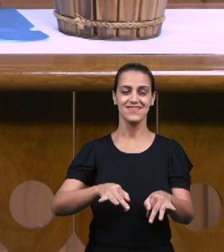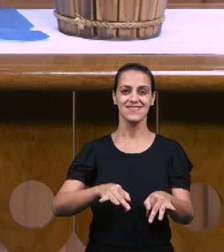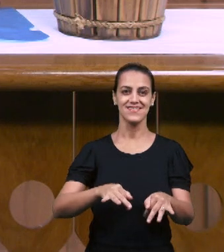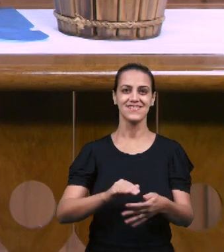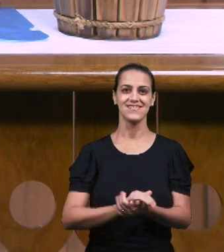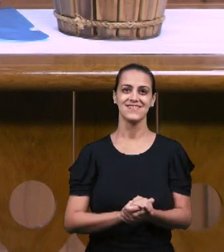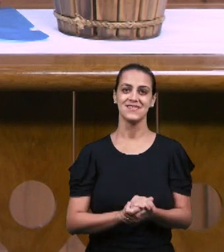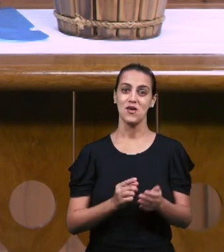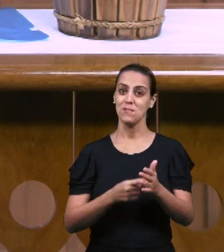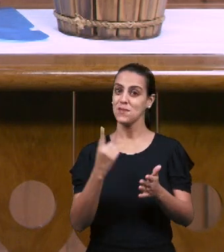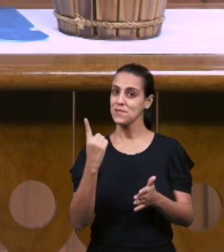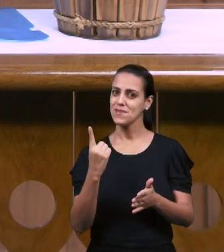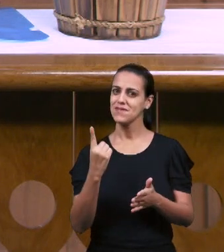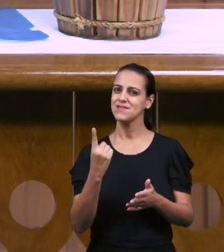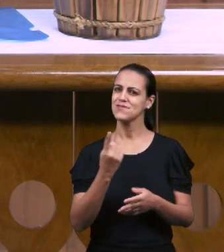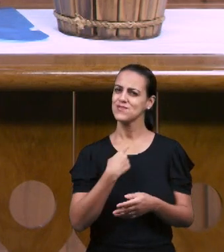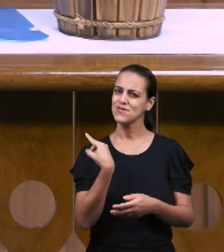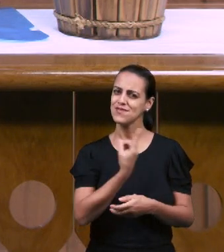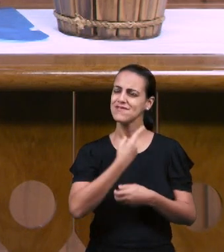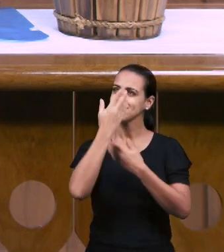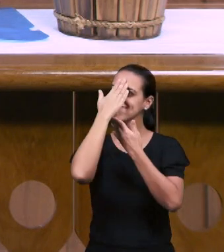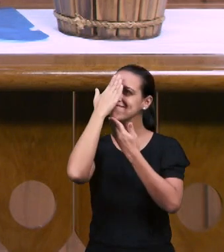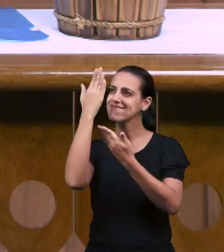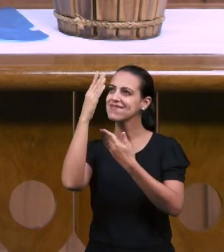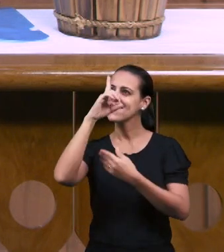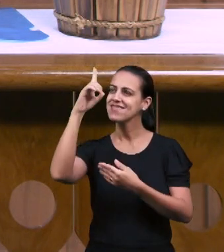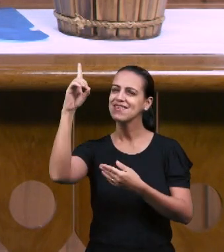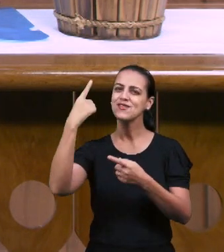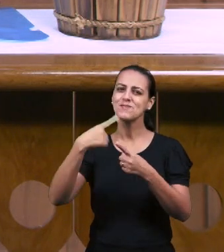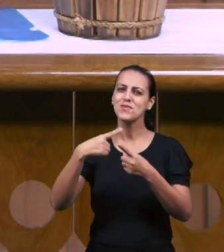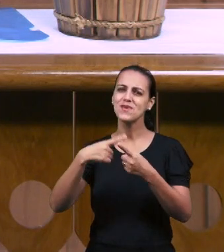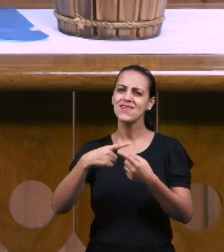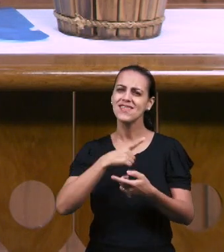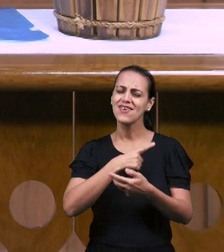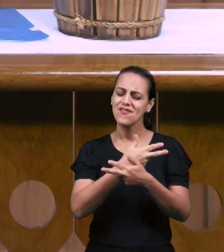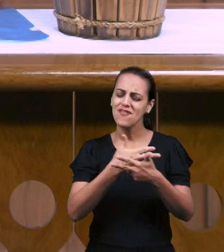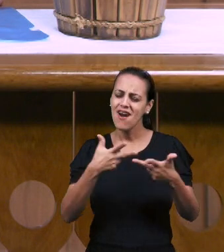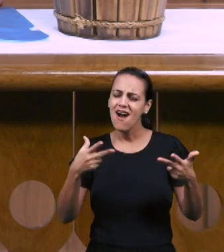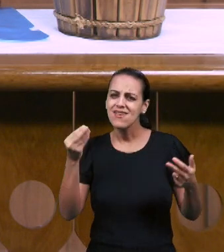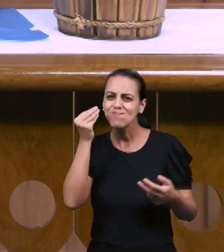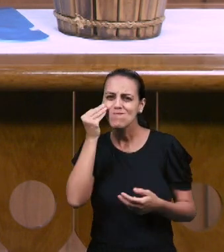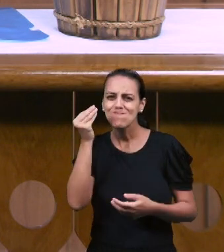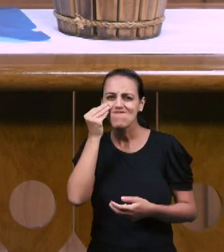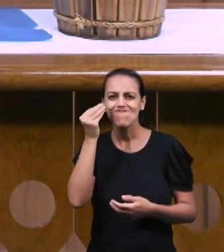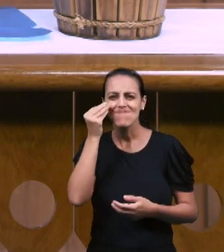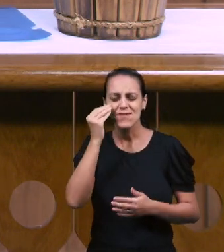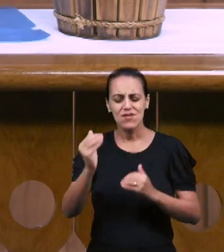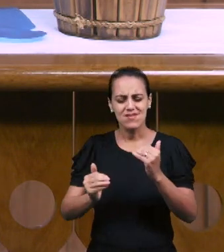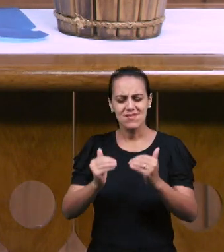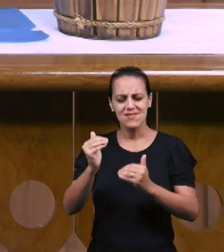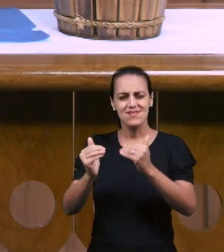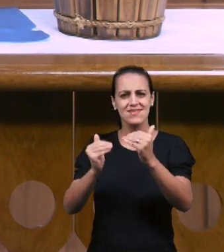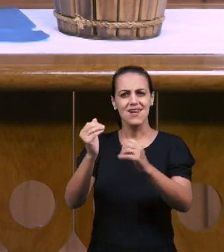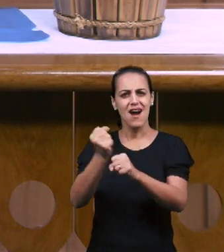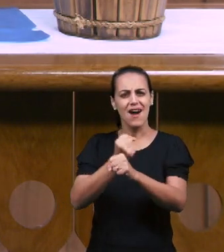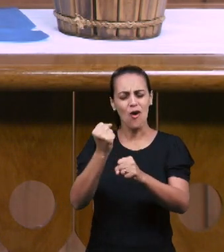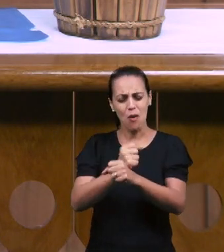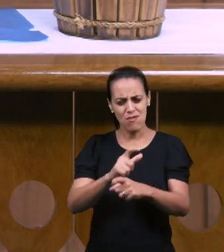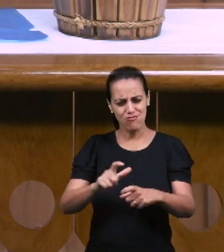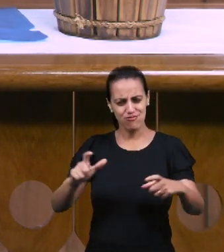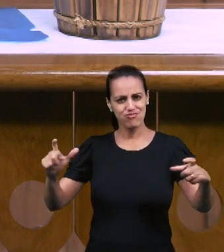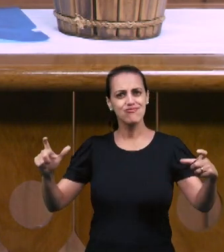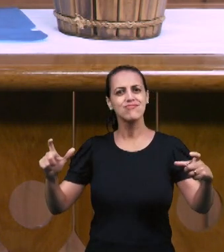d'abord, nous sommes remerciant à Dieu des opportunités que nous avons eues, la croissance de l'œuvre pendant ce